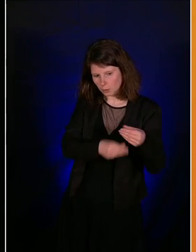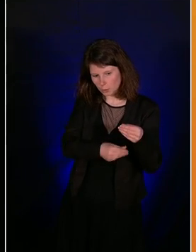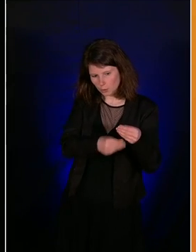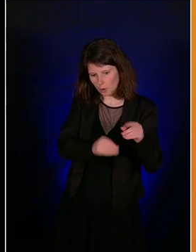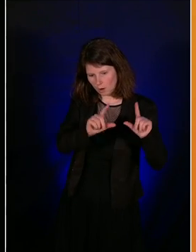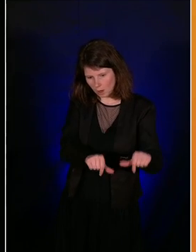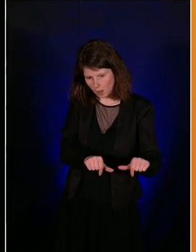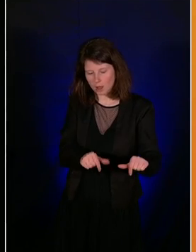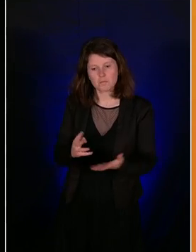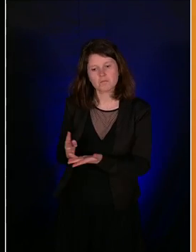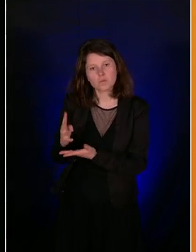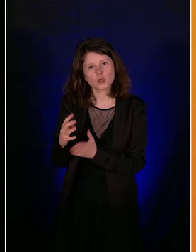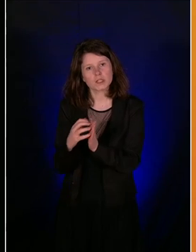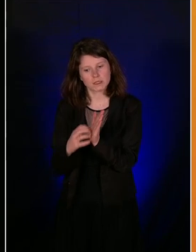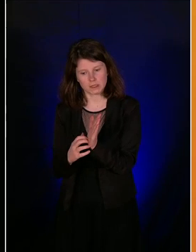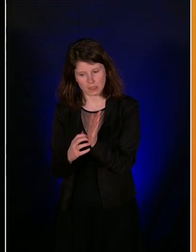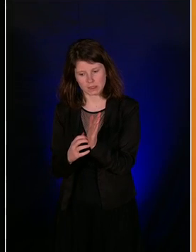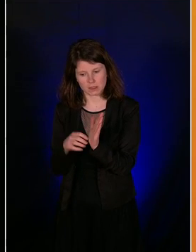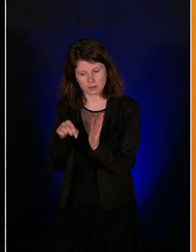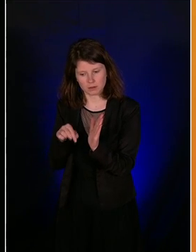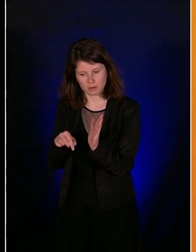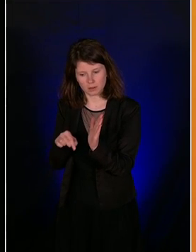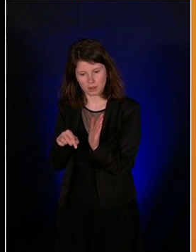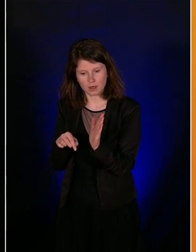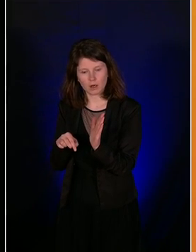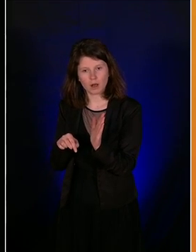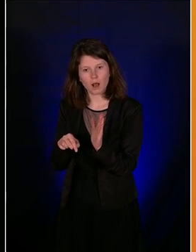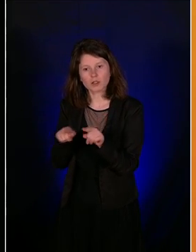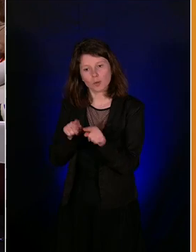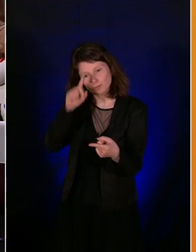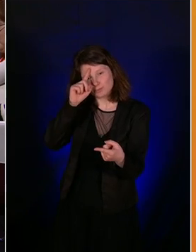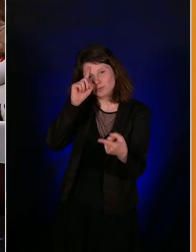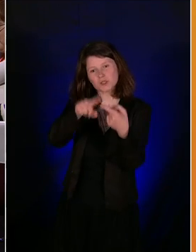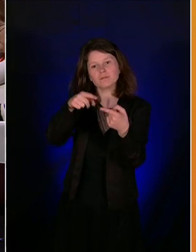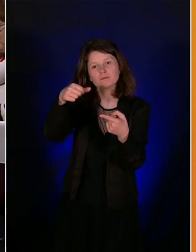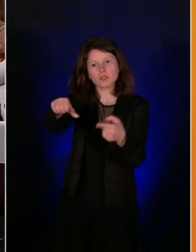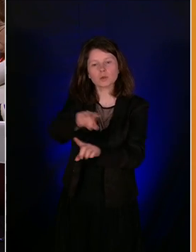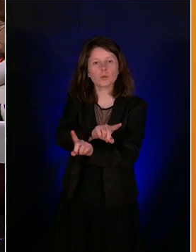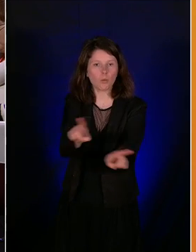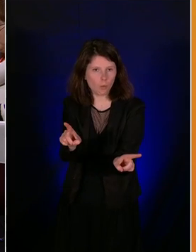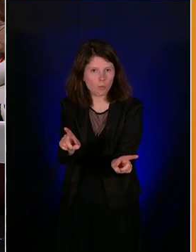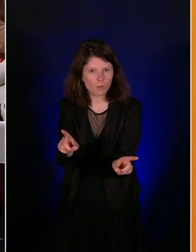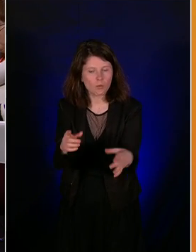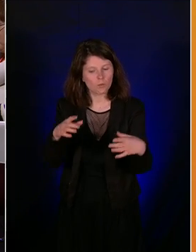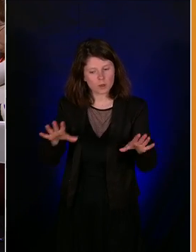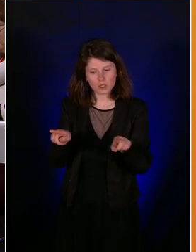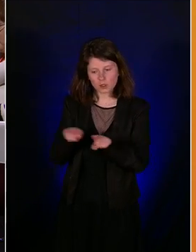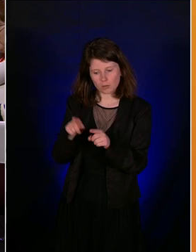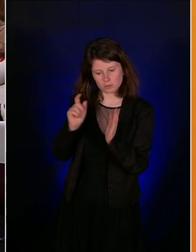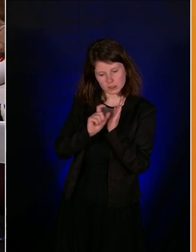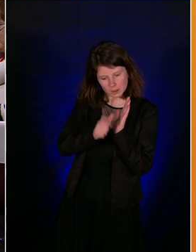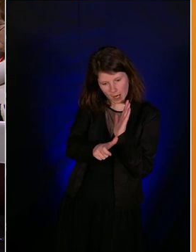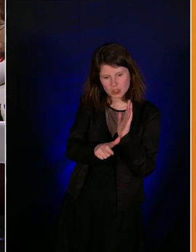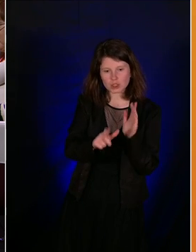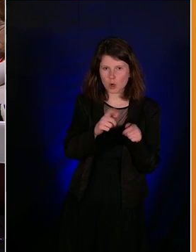qui est soumis ne fait pas de cette question un objectif absolu mais précise une démarche qui s'inscrit dans un temps